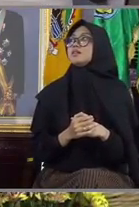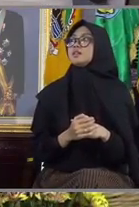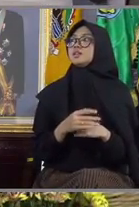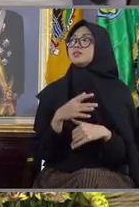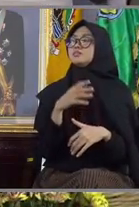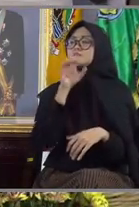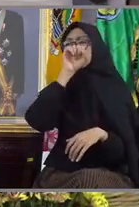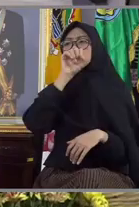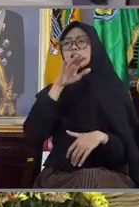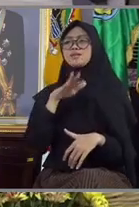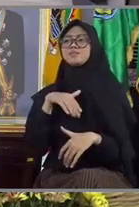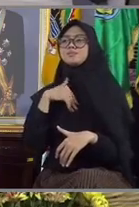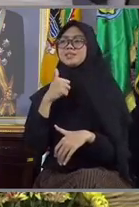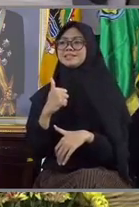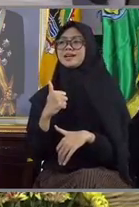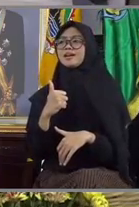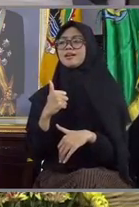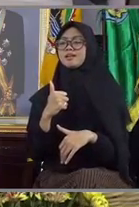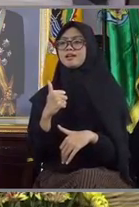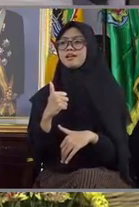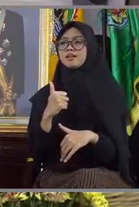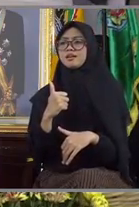berkesanggupan untuk